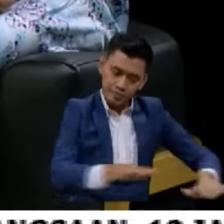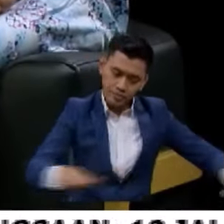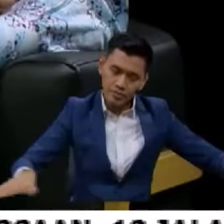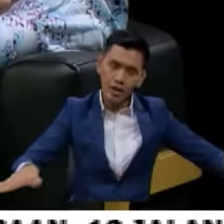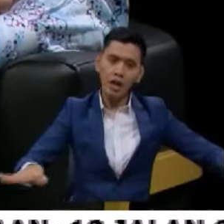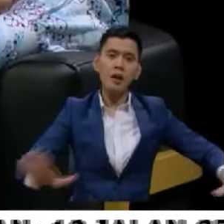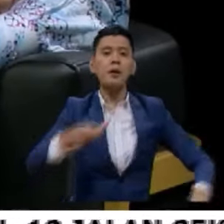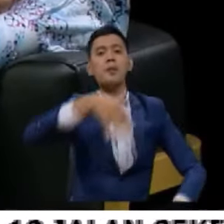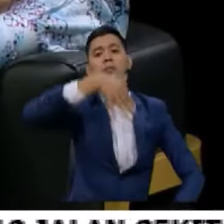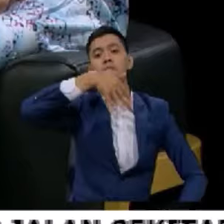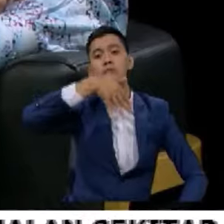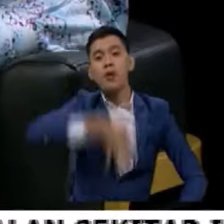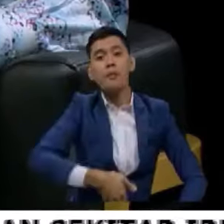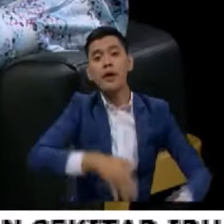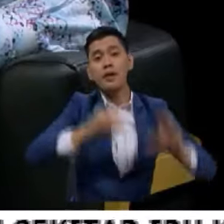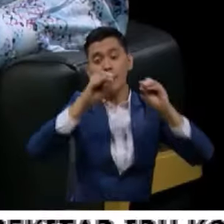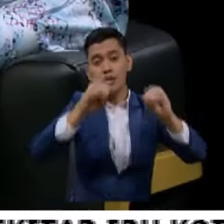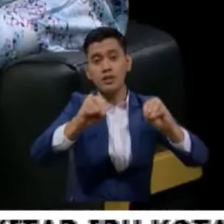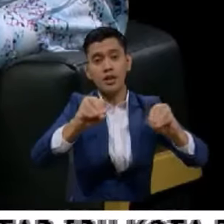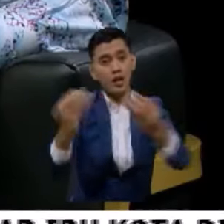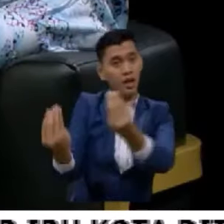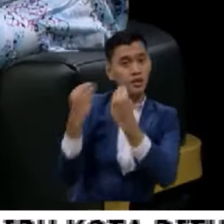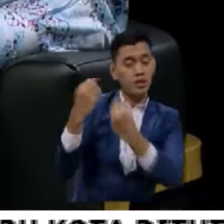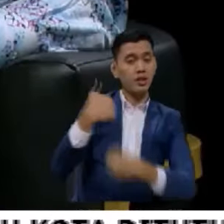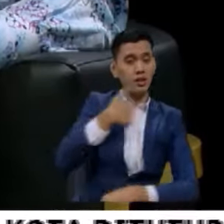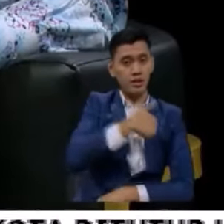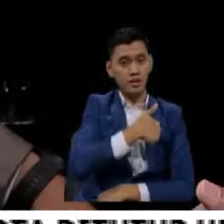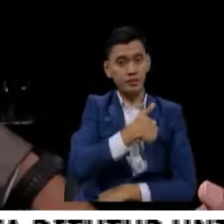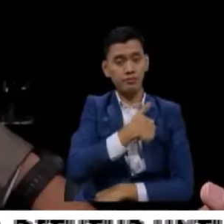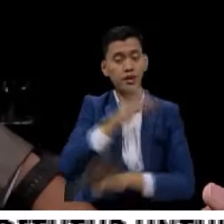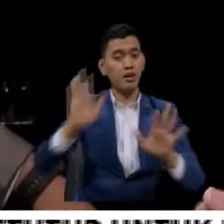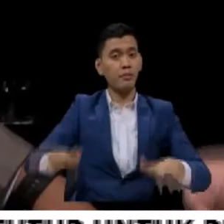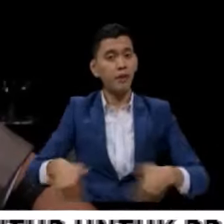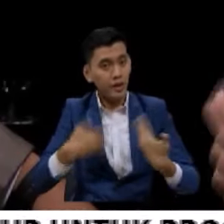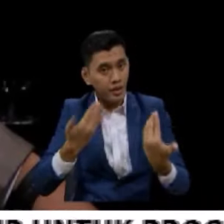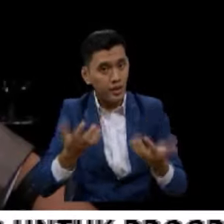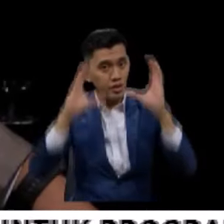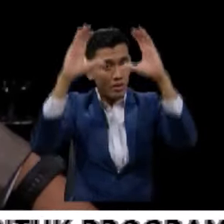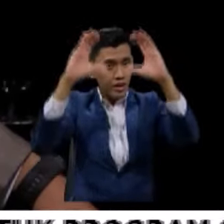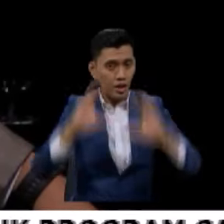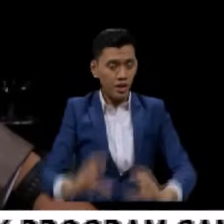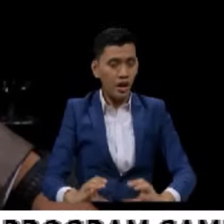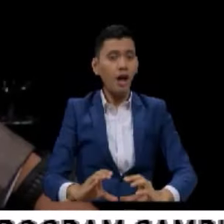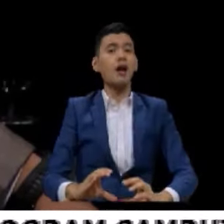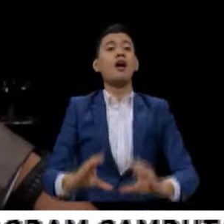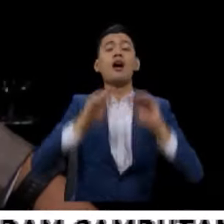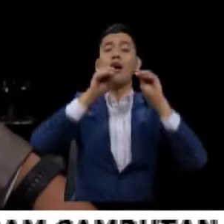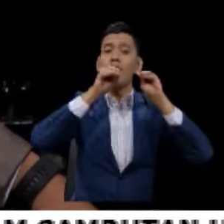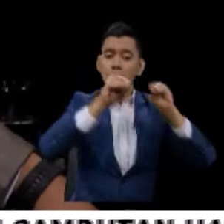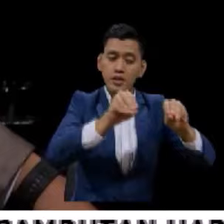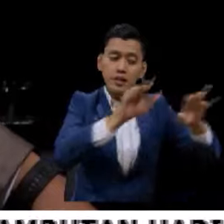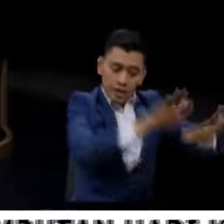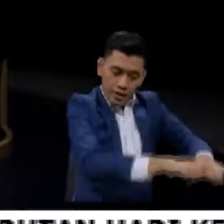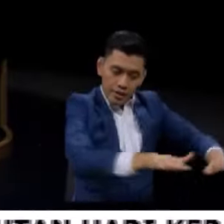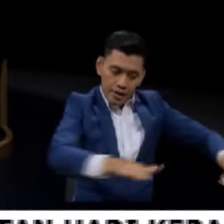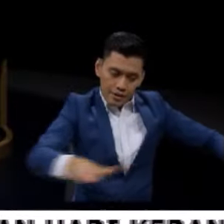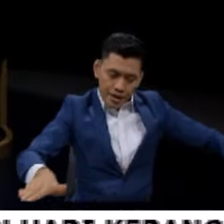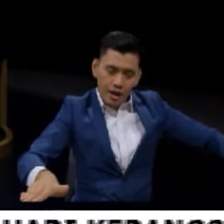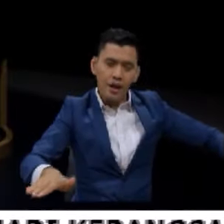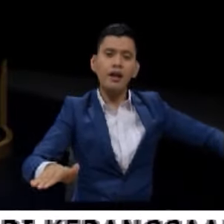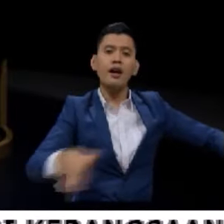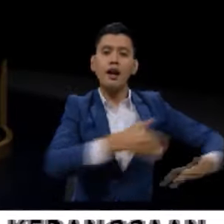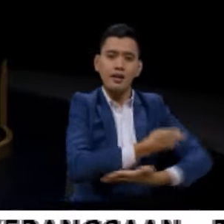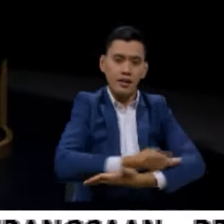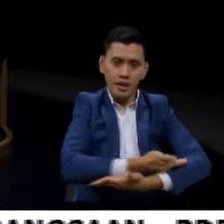aja kepada kita elah dikatakan di baula dacom nah aja kepada anak-anak kamu itu